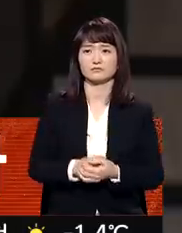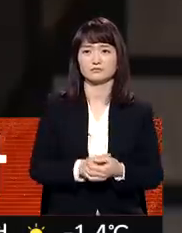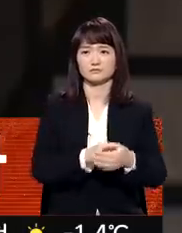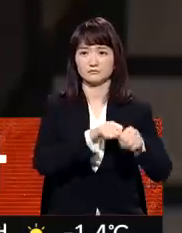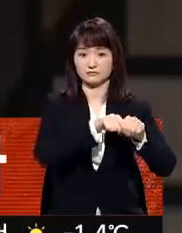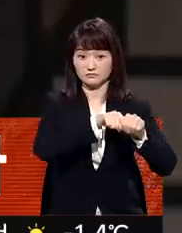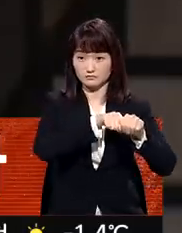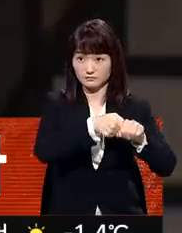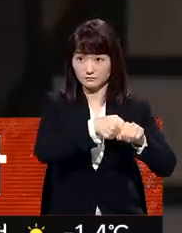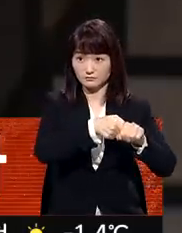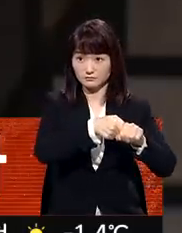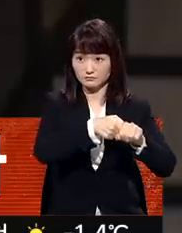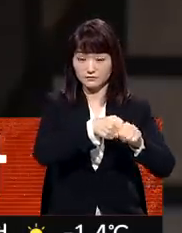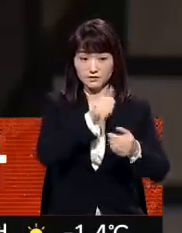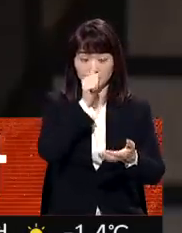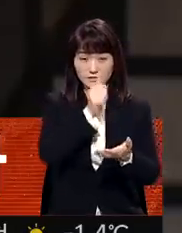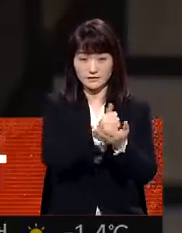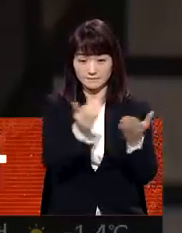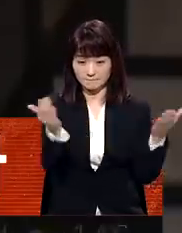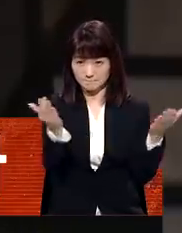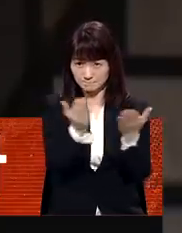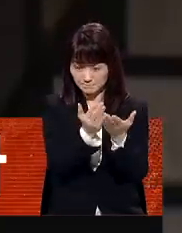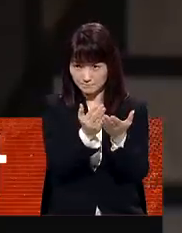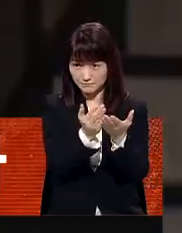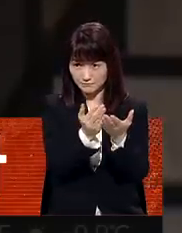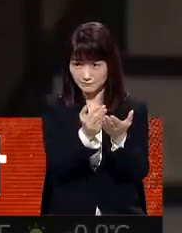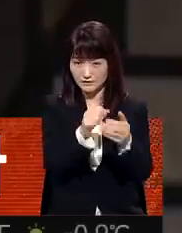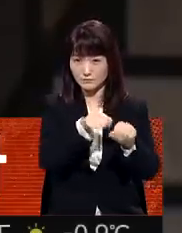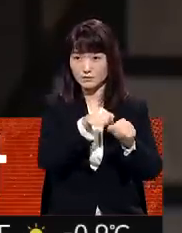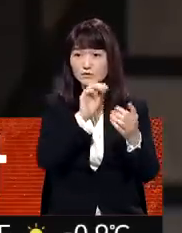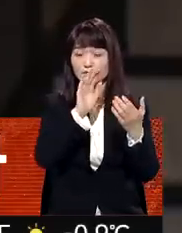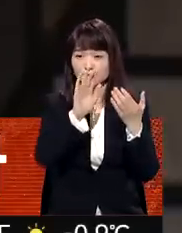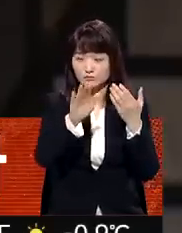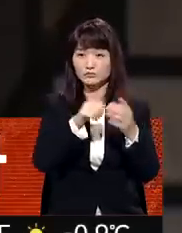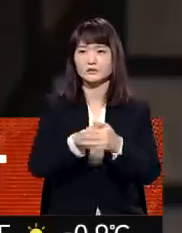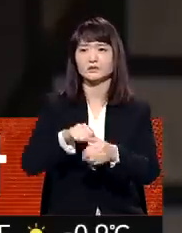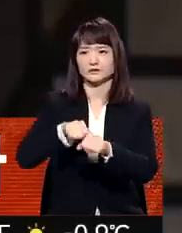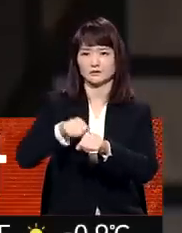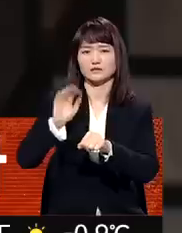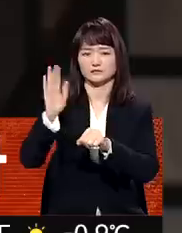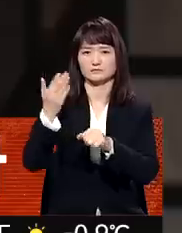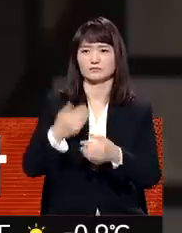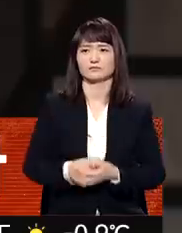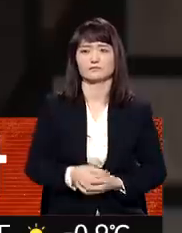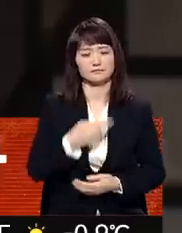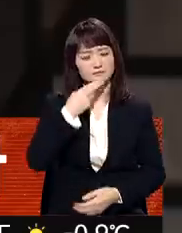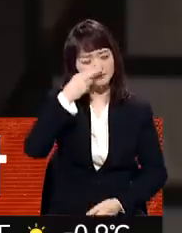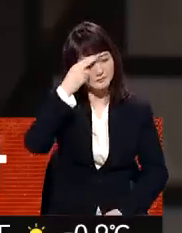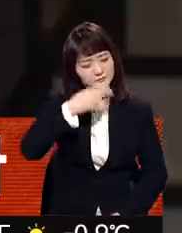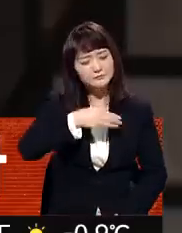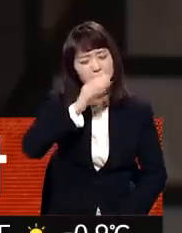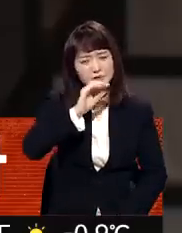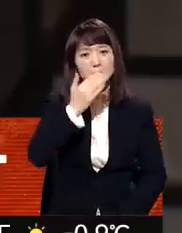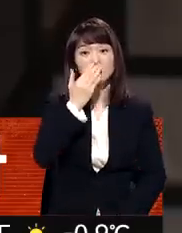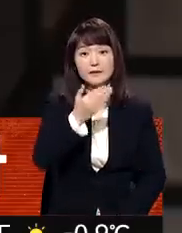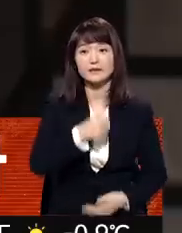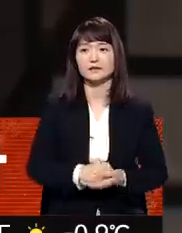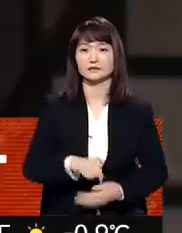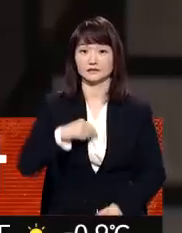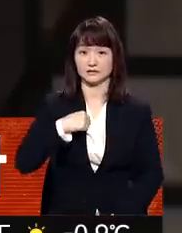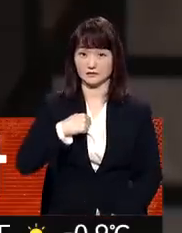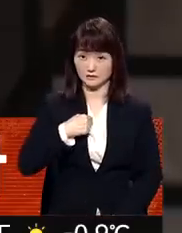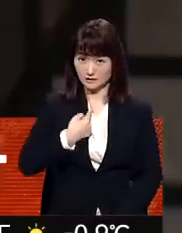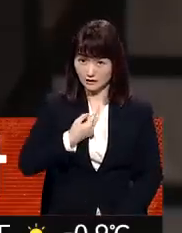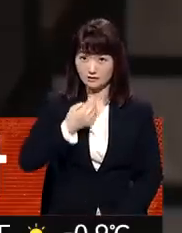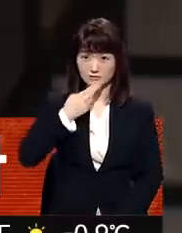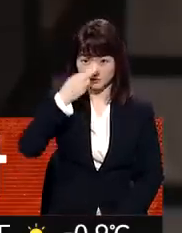그 범죄에 걸맞는 형사처벌을 받고 난 다음에 징계도 같이 함께 이루어져야지 물론 저는 술 마시는 거 가능하다고 보는데요 자기 자신의